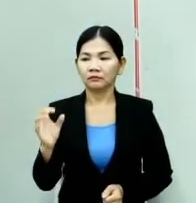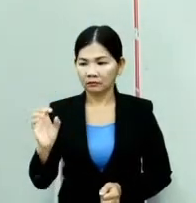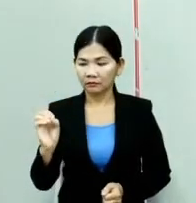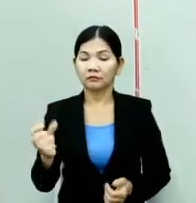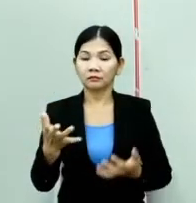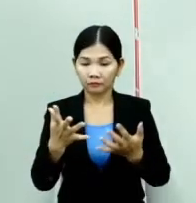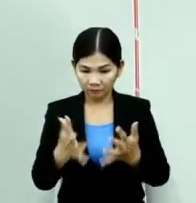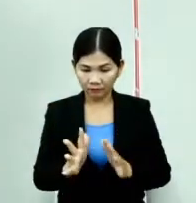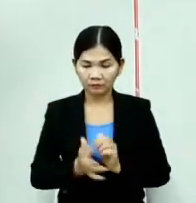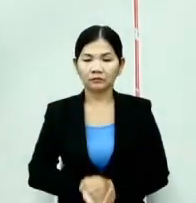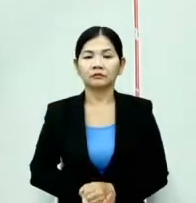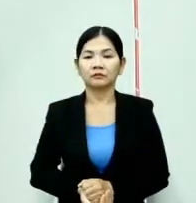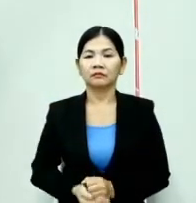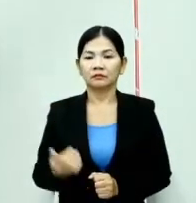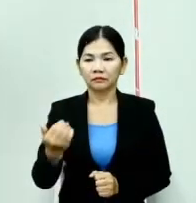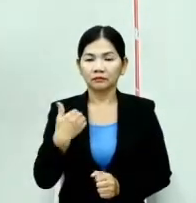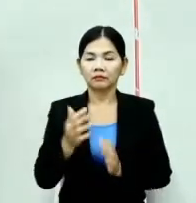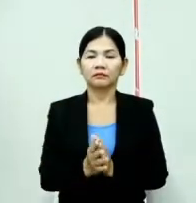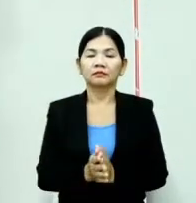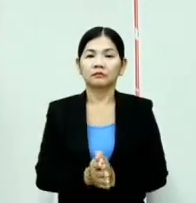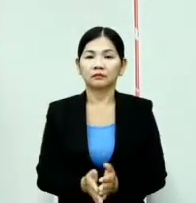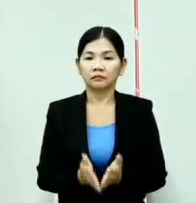ចាតំនឹងប្រហាក់ប្រហែលណាកូនណាអ្នកគ្រូអត់សួររកតំនឹងជាក់លាក់ទេចាអញ្ចឹងដល់3ដឹងថាចាតំនឹងឥឡូវអ្នកគ្រូសរសេរ